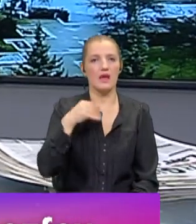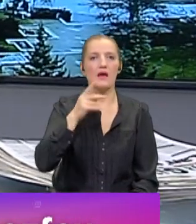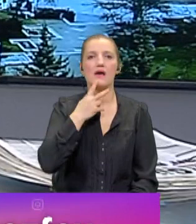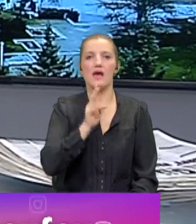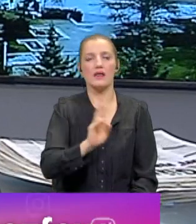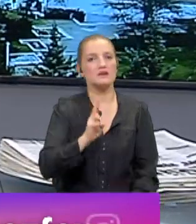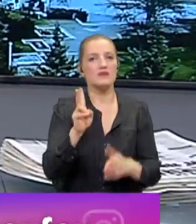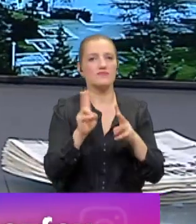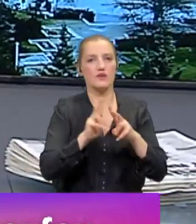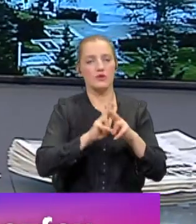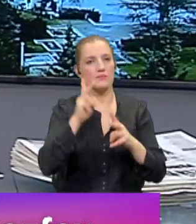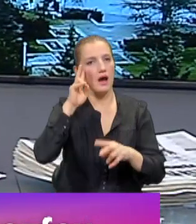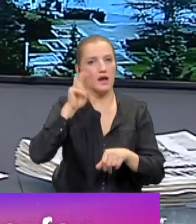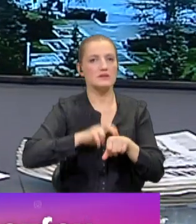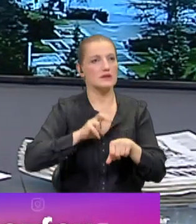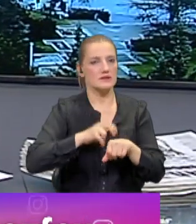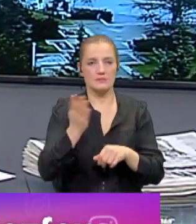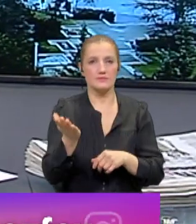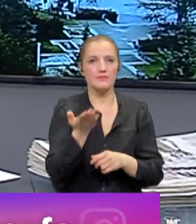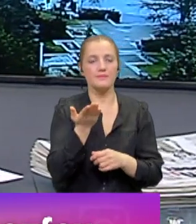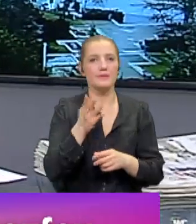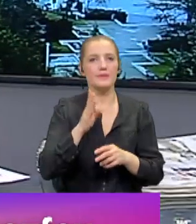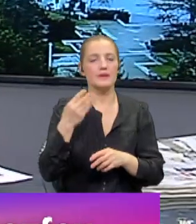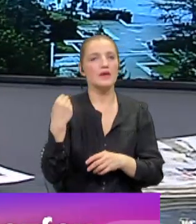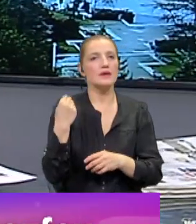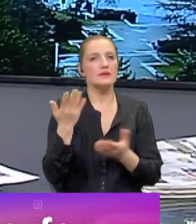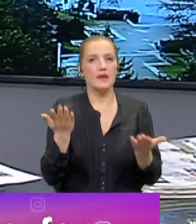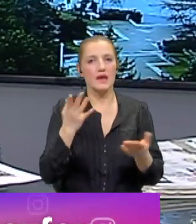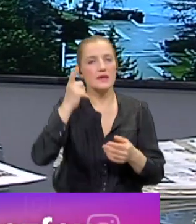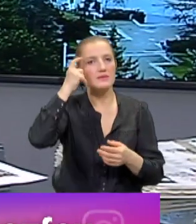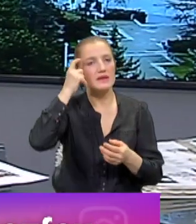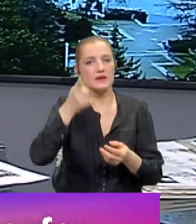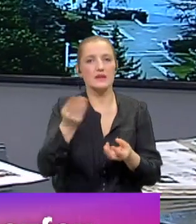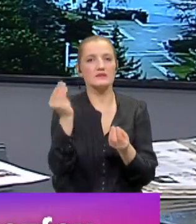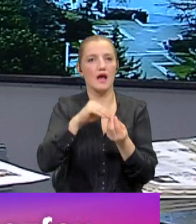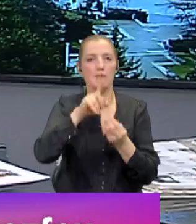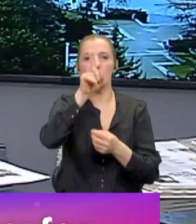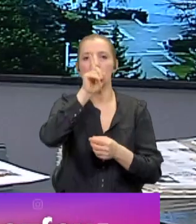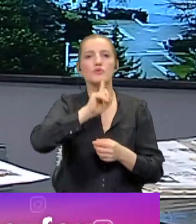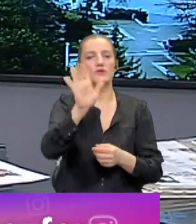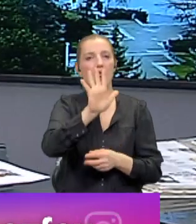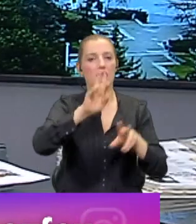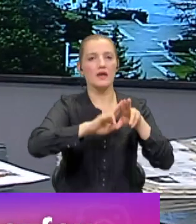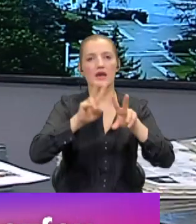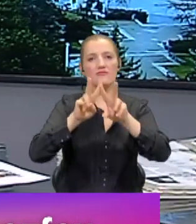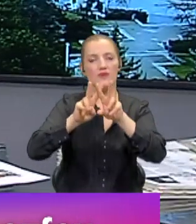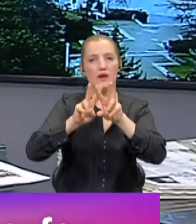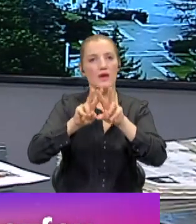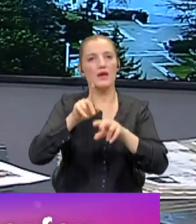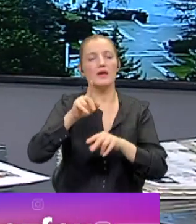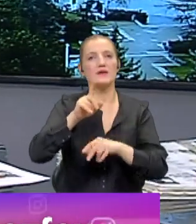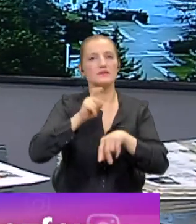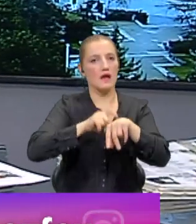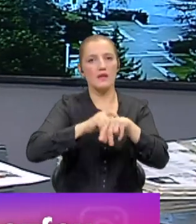elektrik faturamı bir kez daha hatırlatayım neydi yeni bilgiye Nizam 150 kilovatsaat in altına yüzde